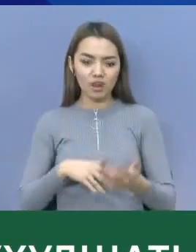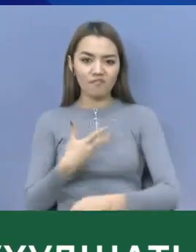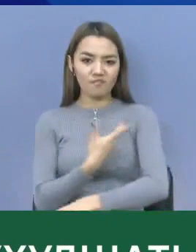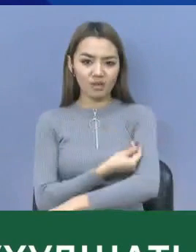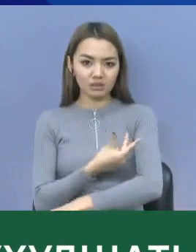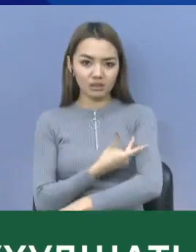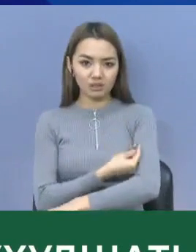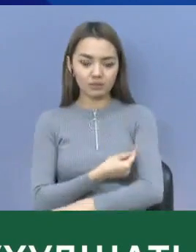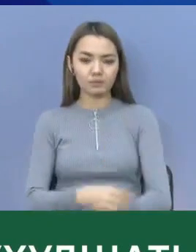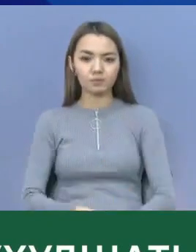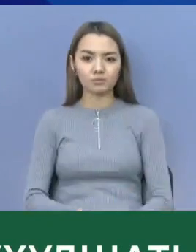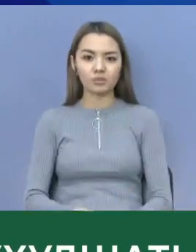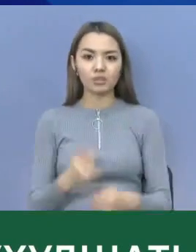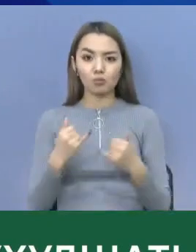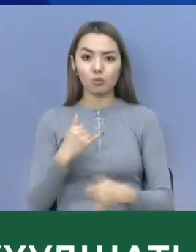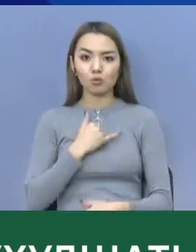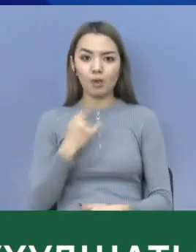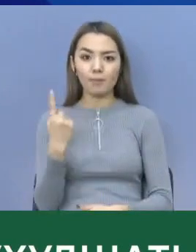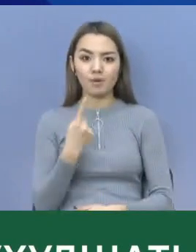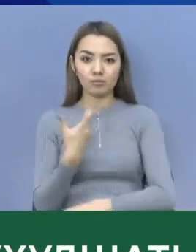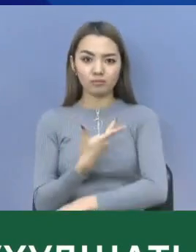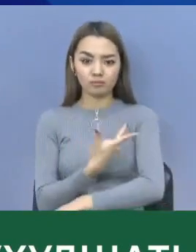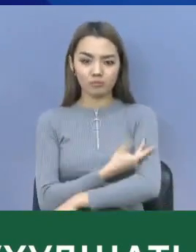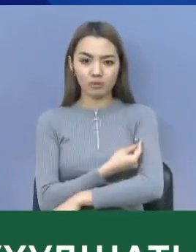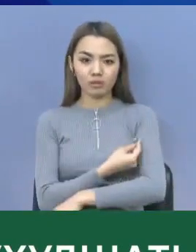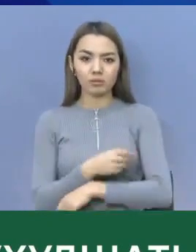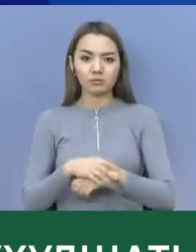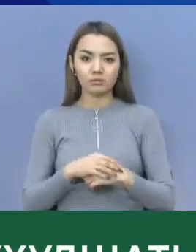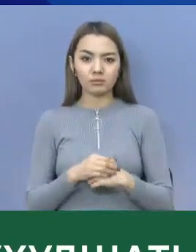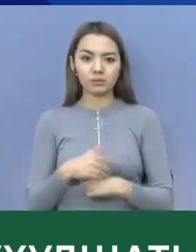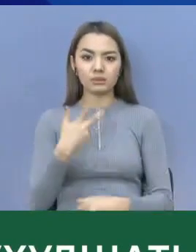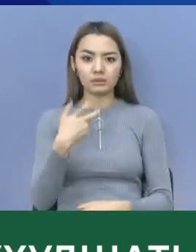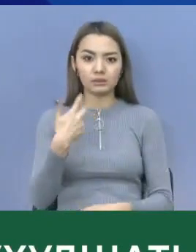вакцинация. На сегодня у нас первым компонентом в области привито